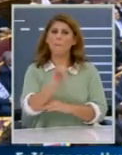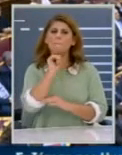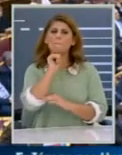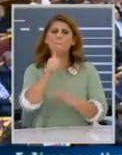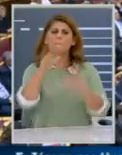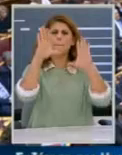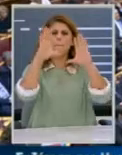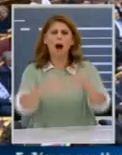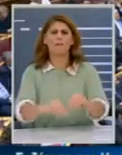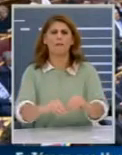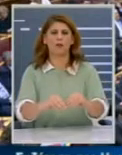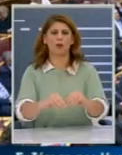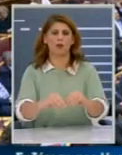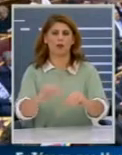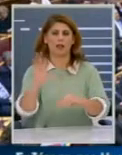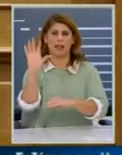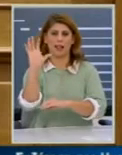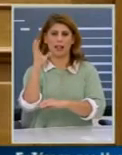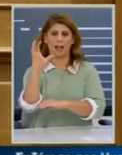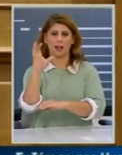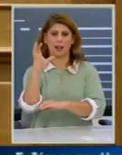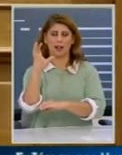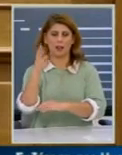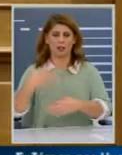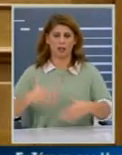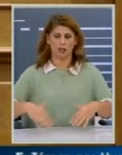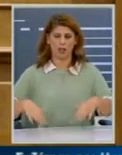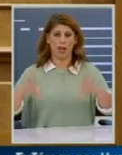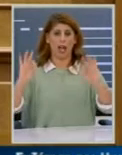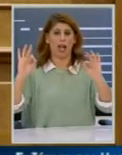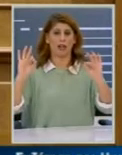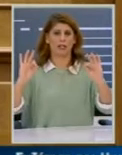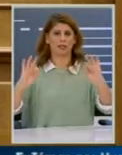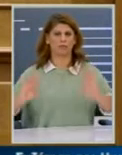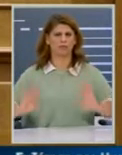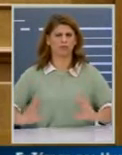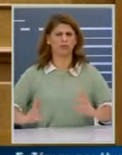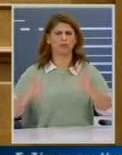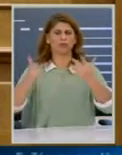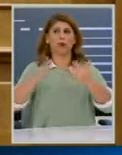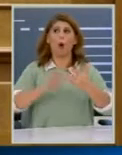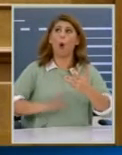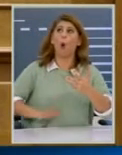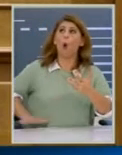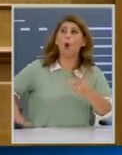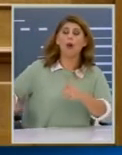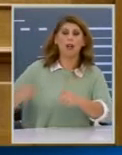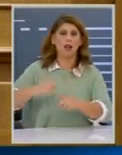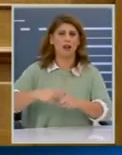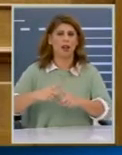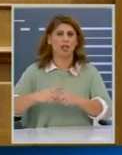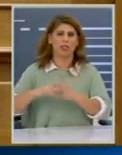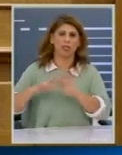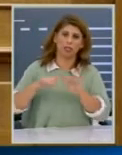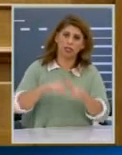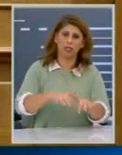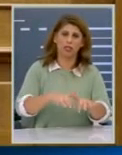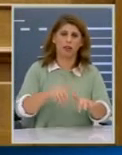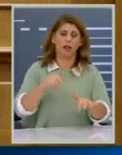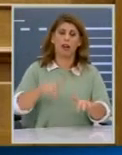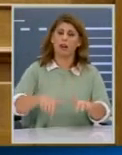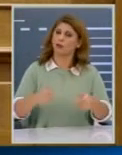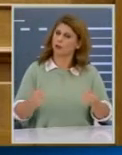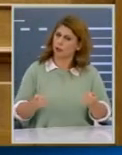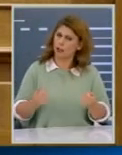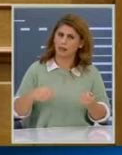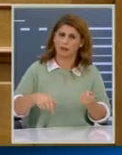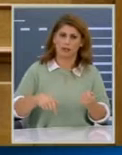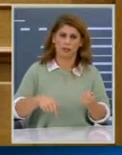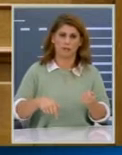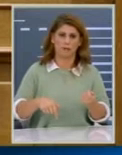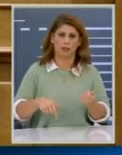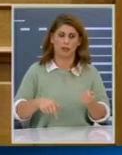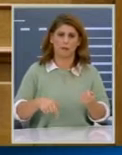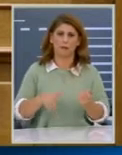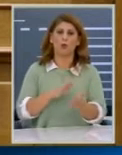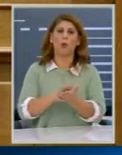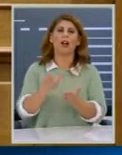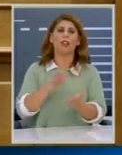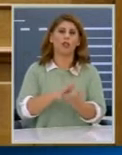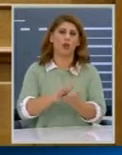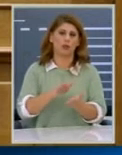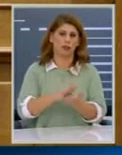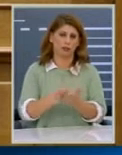στα κανάλια και ξεσηκώθηκε το σύμπαν εναντίον σας. Και το κάνετε βέβαια σήμερα και με τους